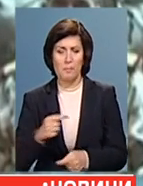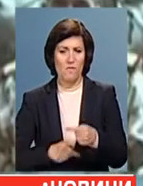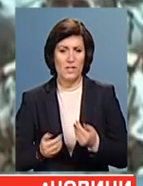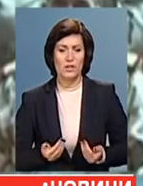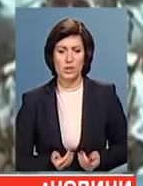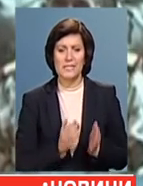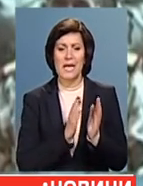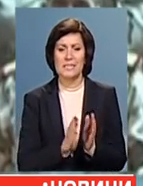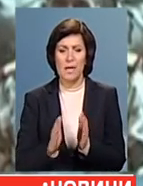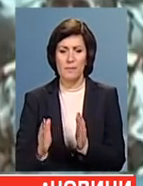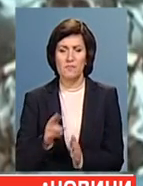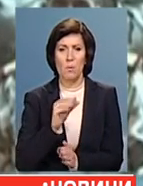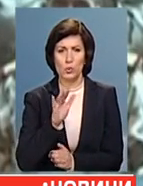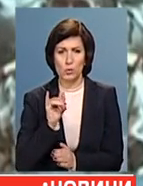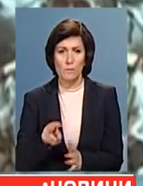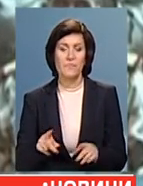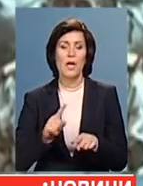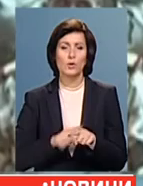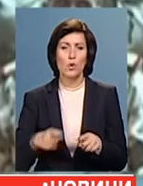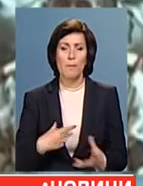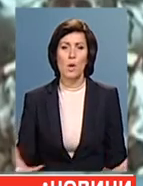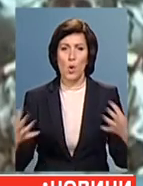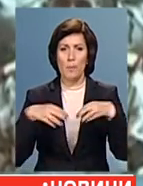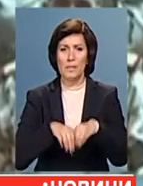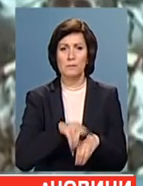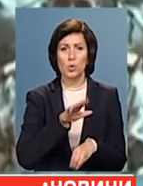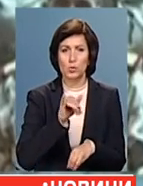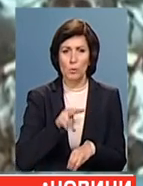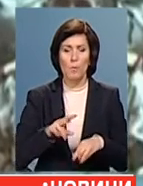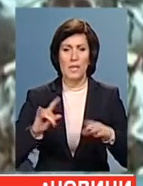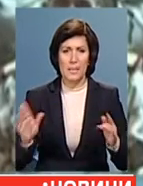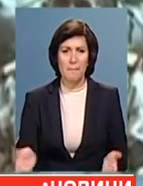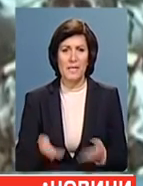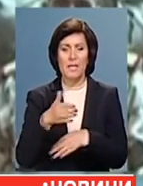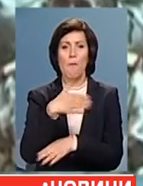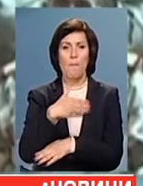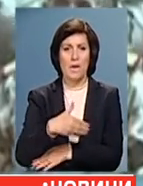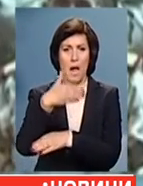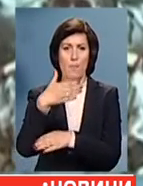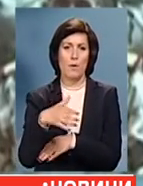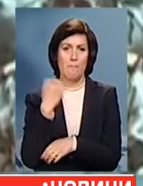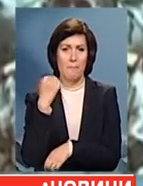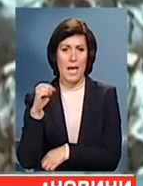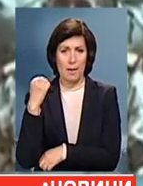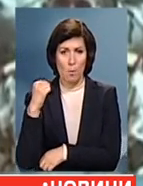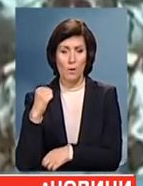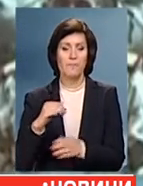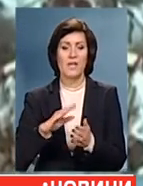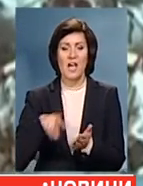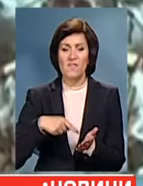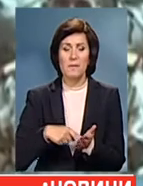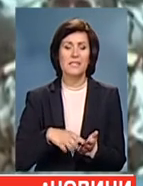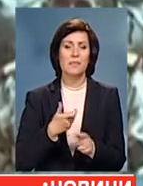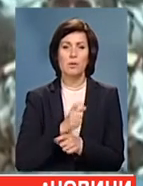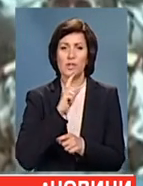життя і стабільність у Мосул. Скоро ми об'єднаємося з Мосулом і піднімемо прапор перемоги. Після цього в місті більше